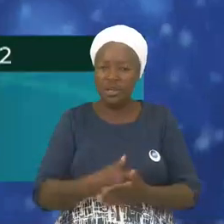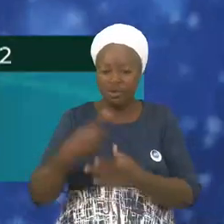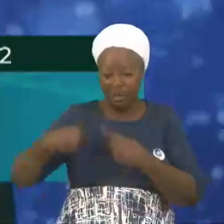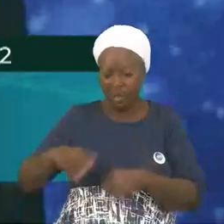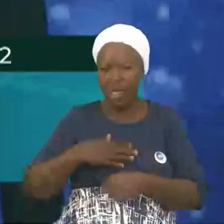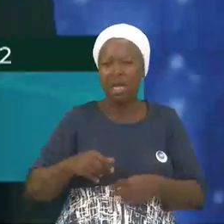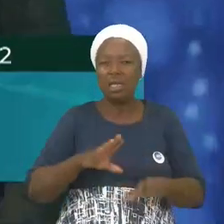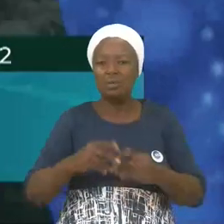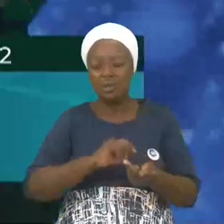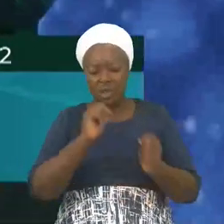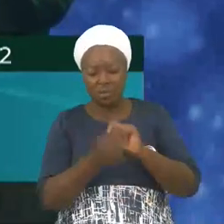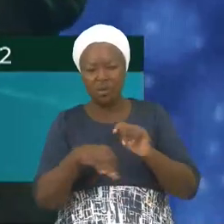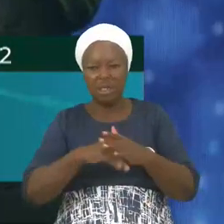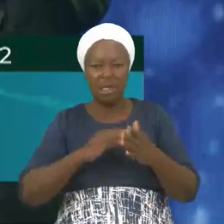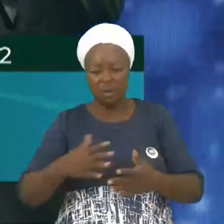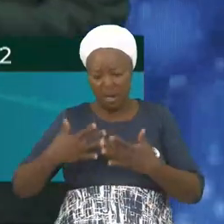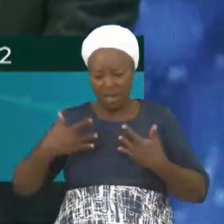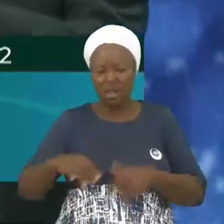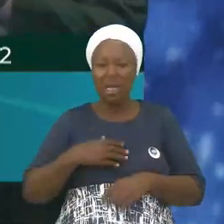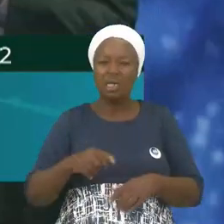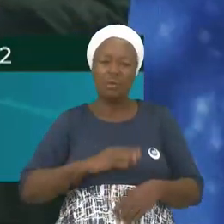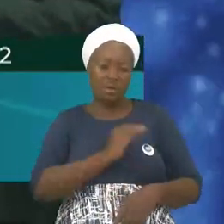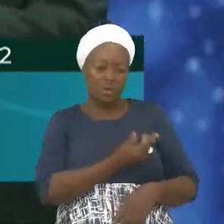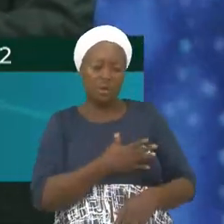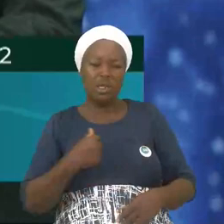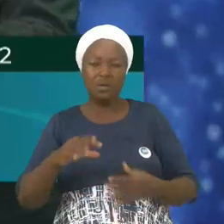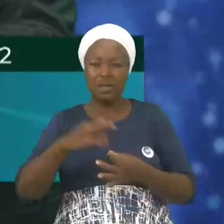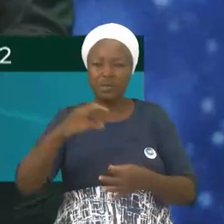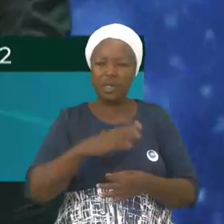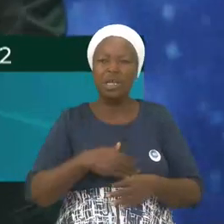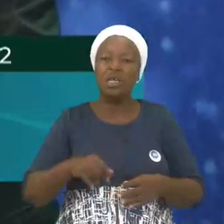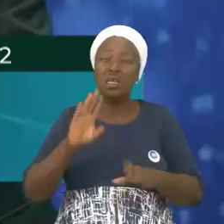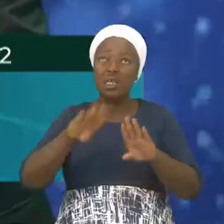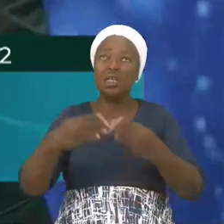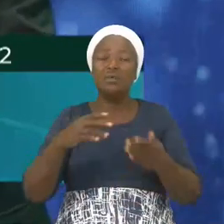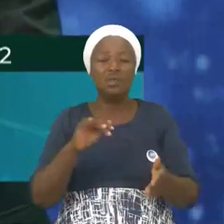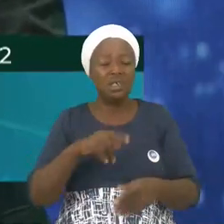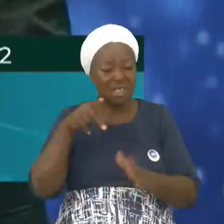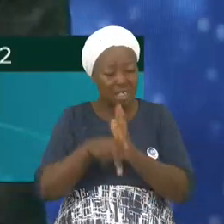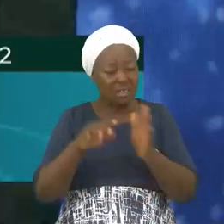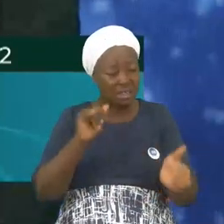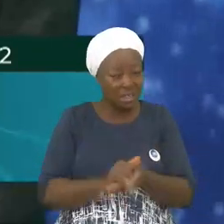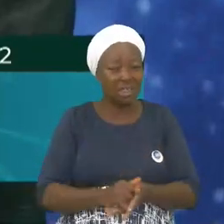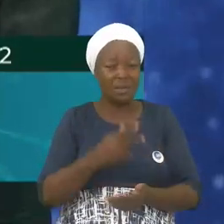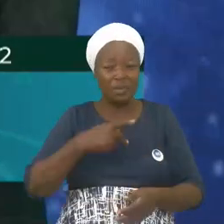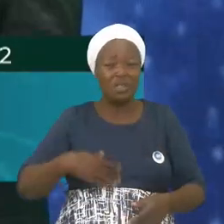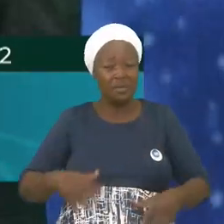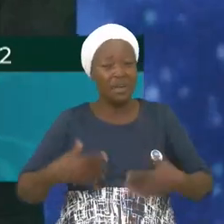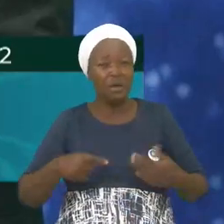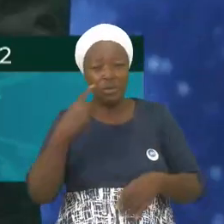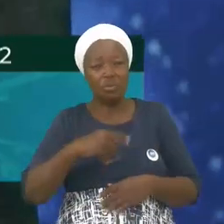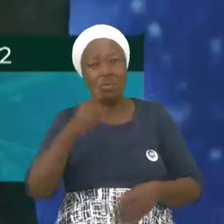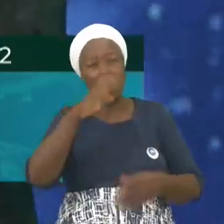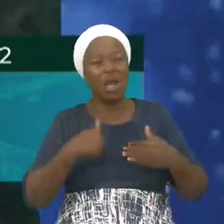nous donne la transformation dans nos cœurs, dans notre âme, dans notre esprit. Alors, vous avez fait mourir le prince de la vie